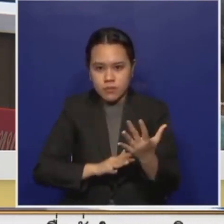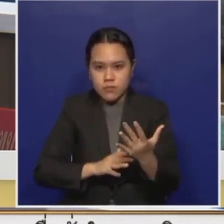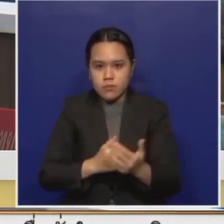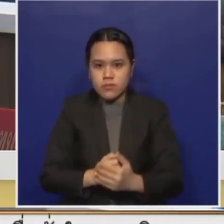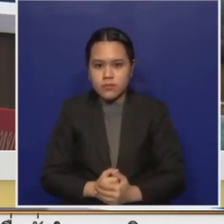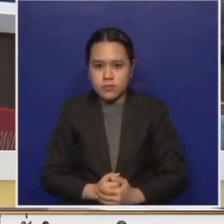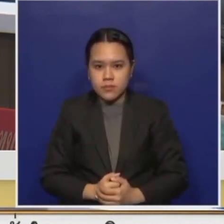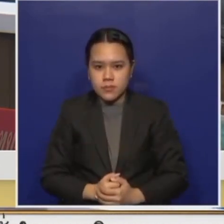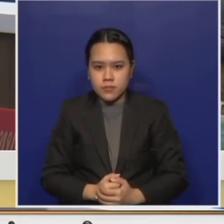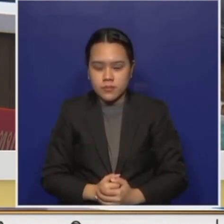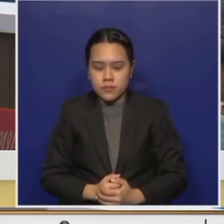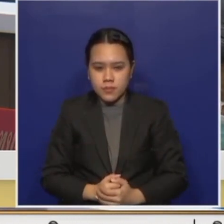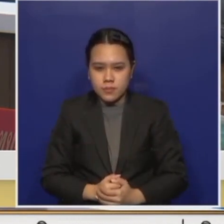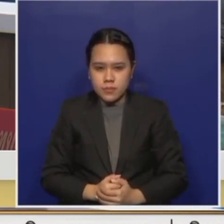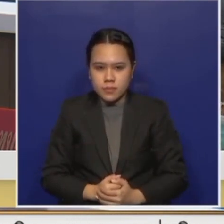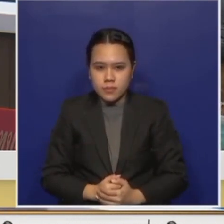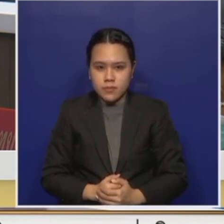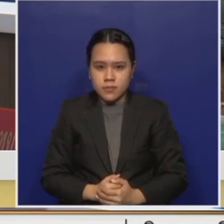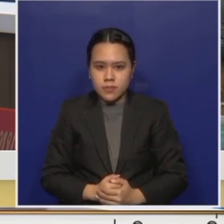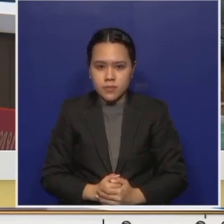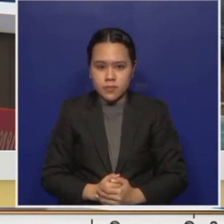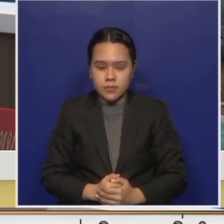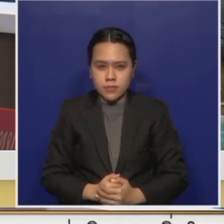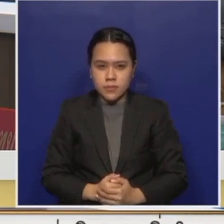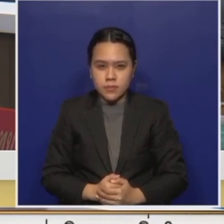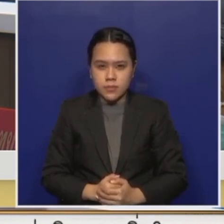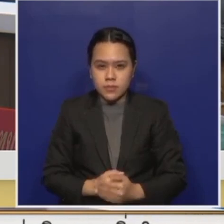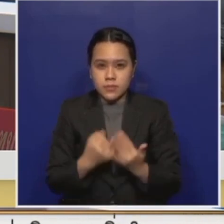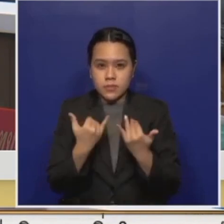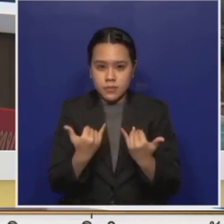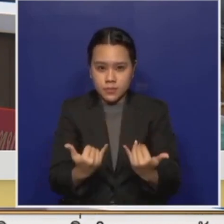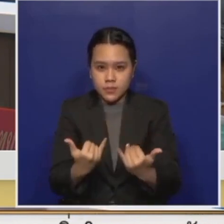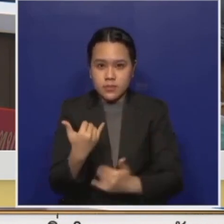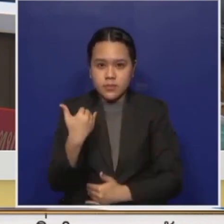ทําหารทกรบกับมีอีกเปี่ยหนึงที่เป็นเรื่อง